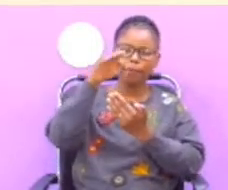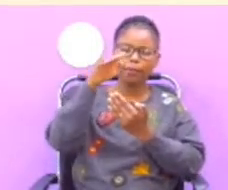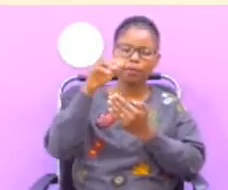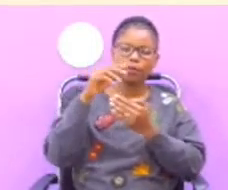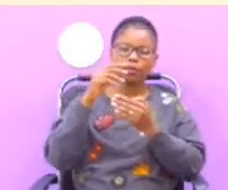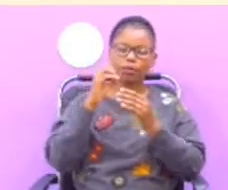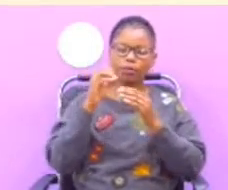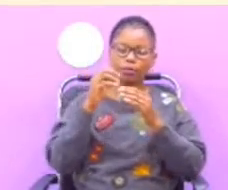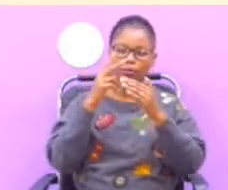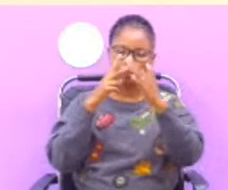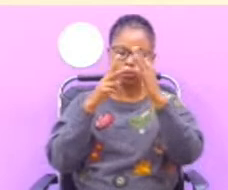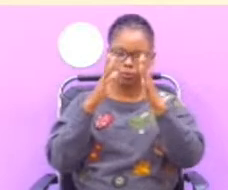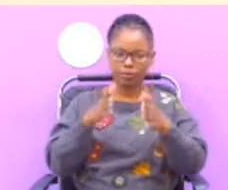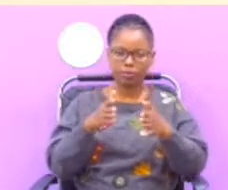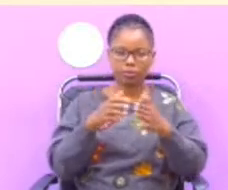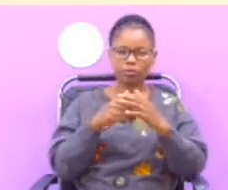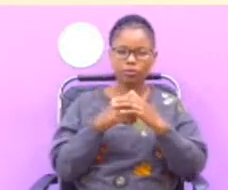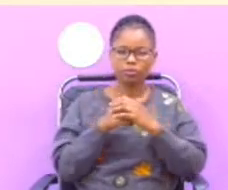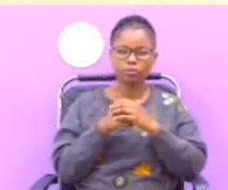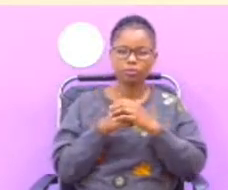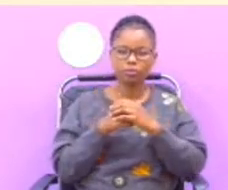sana